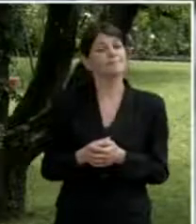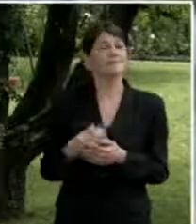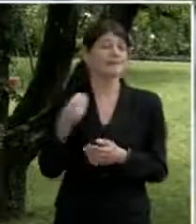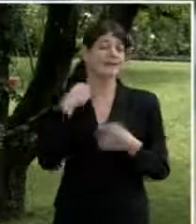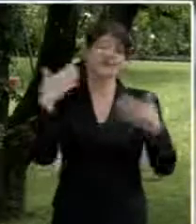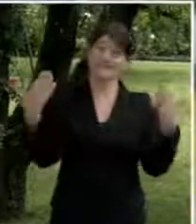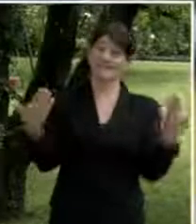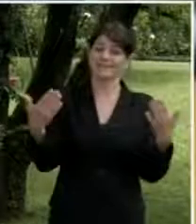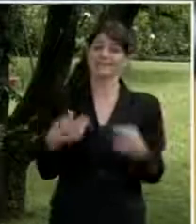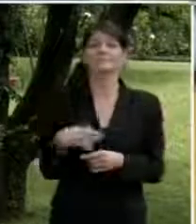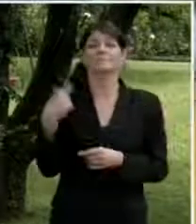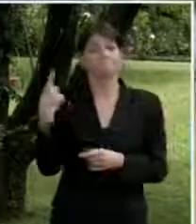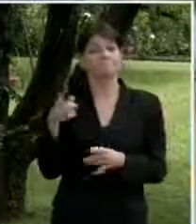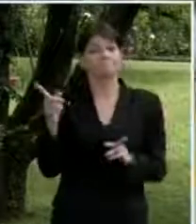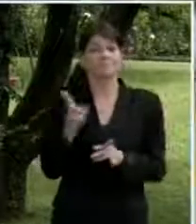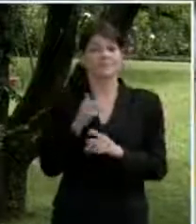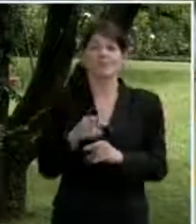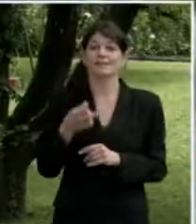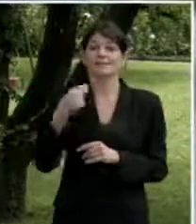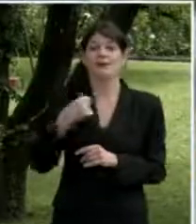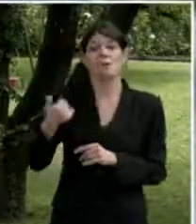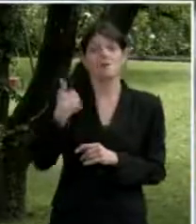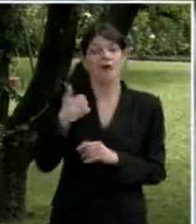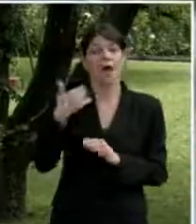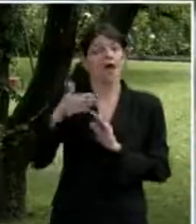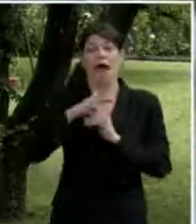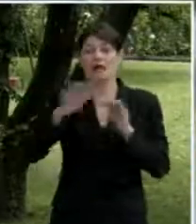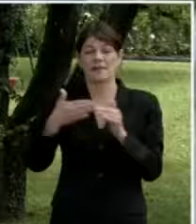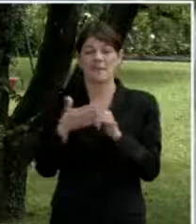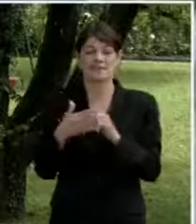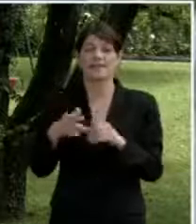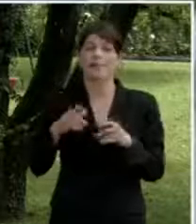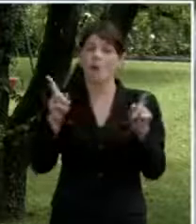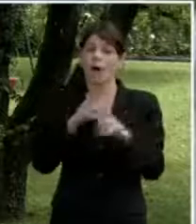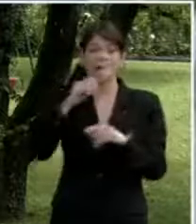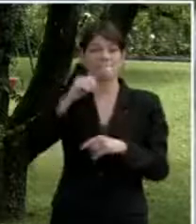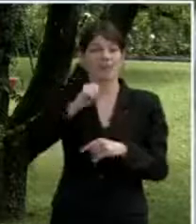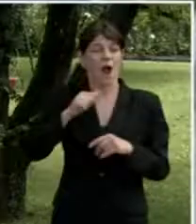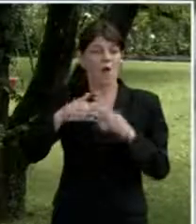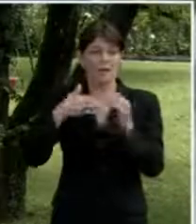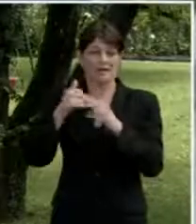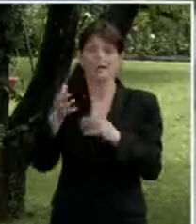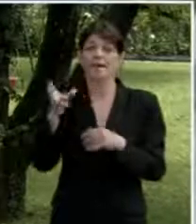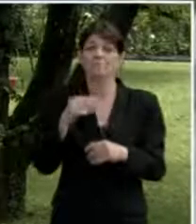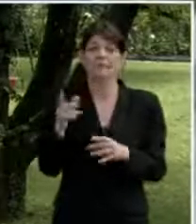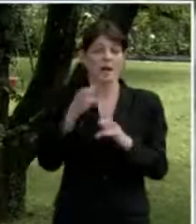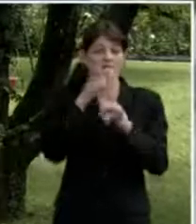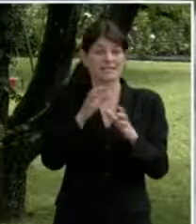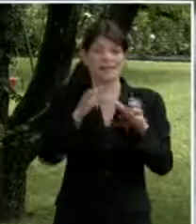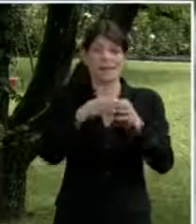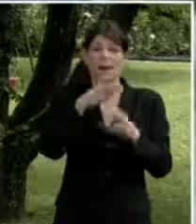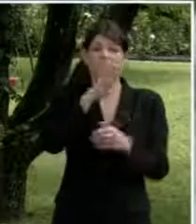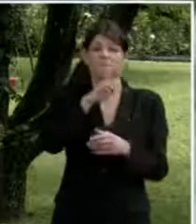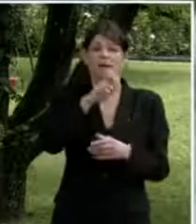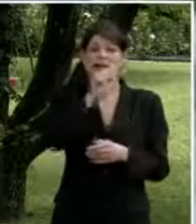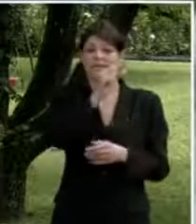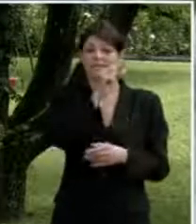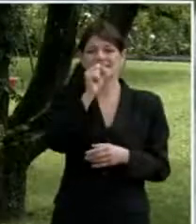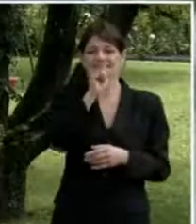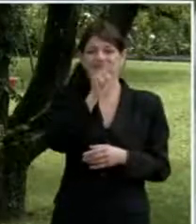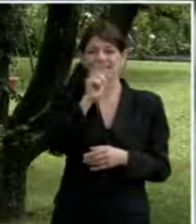Genießen Sie nun den Beitrag des Young Unlimited Chors Mauren, der durch die Bläsergruppe Brasidenz